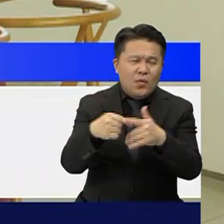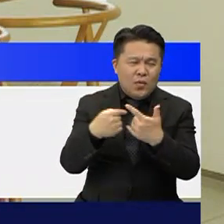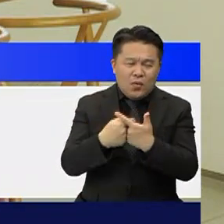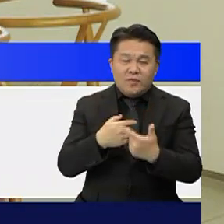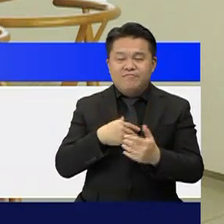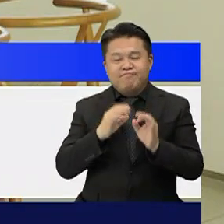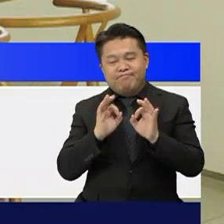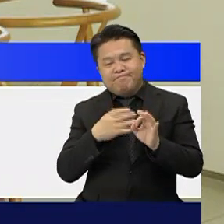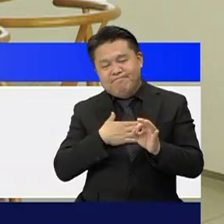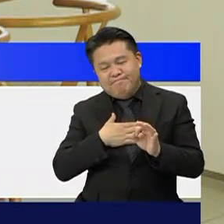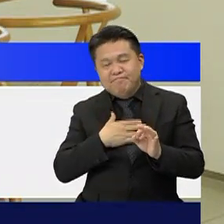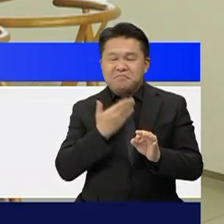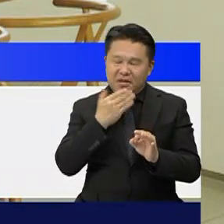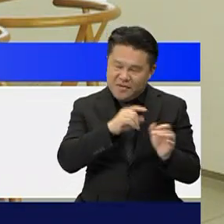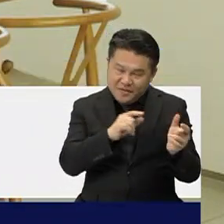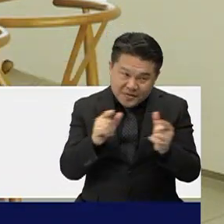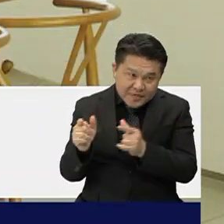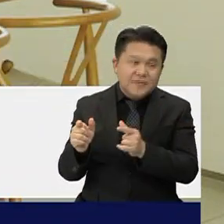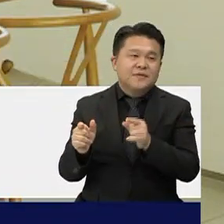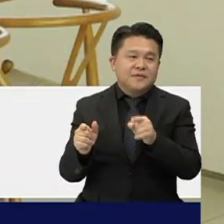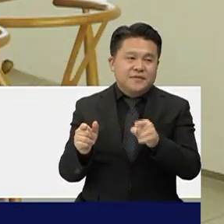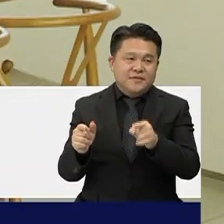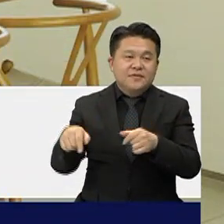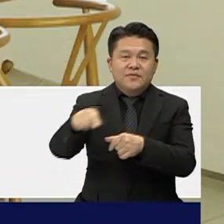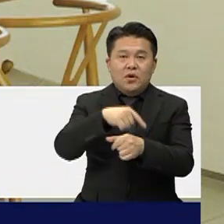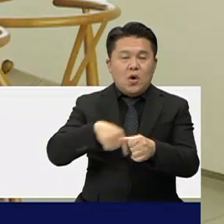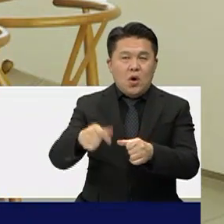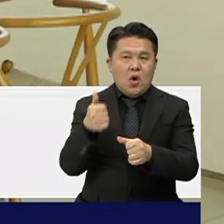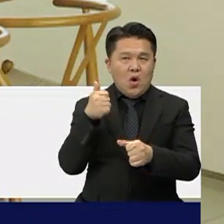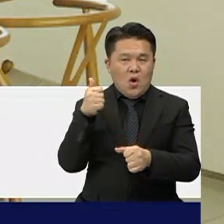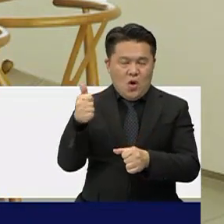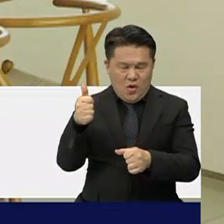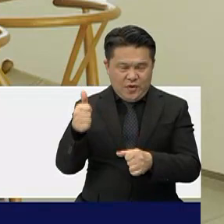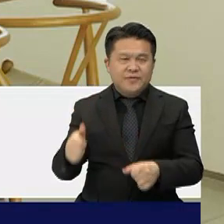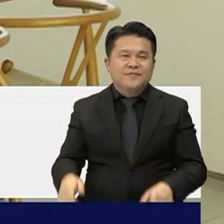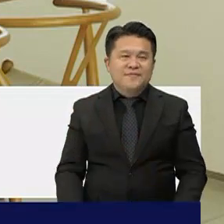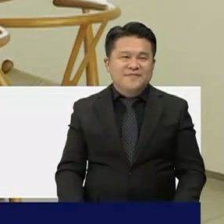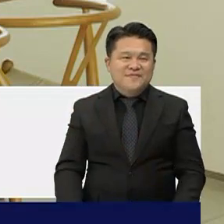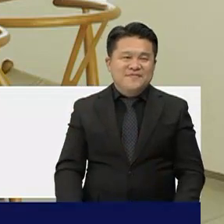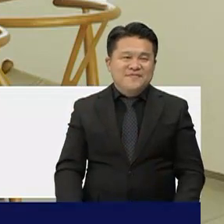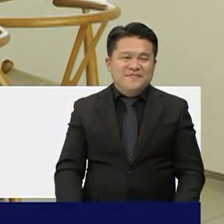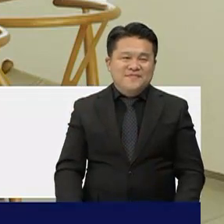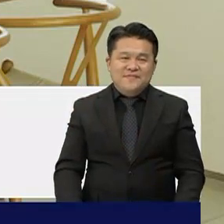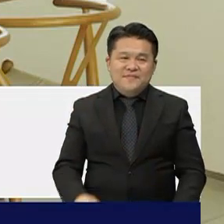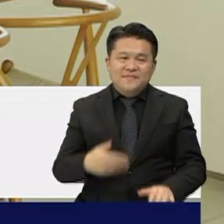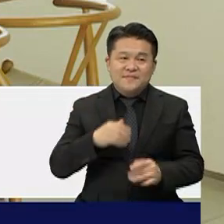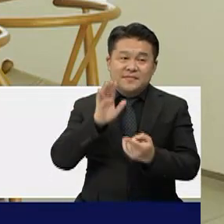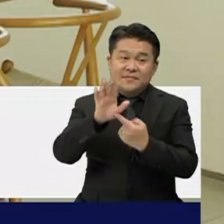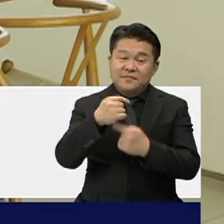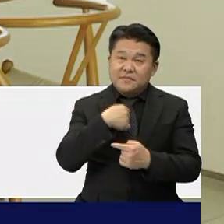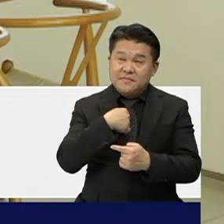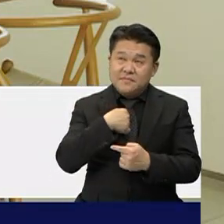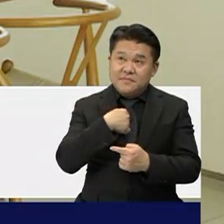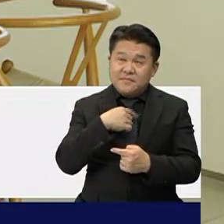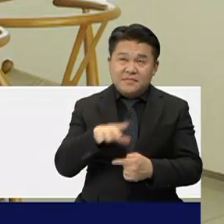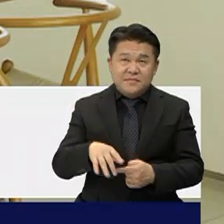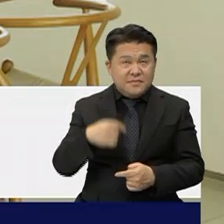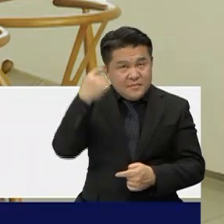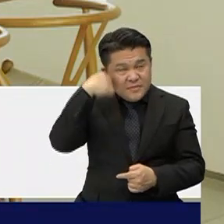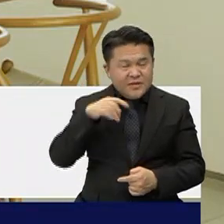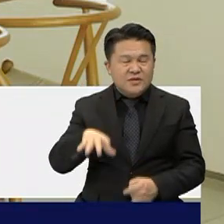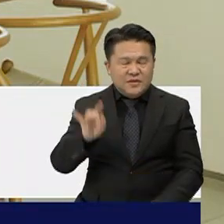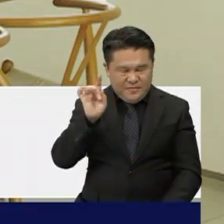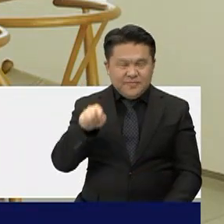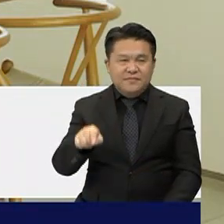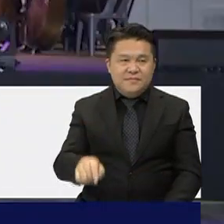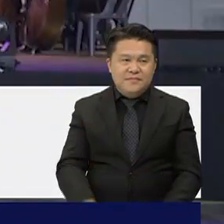있고 감상할 수 있고 이런 환경이 너무 좋은 것 같고 아마 이런 전시는 내가 처음